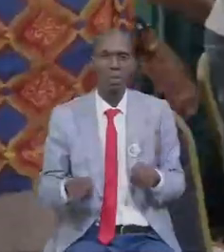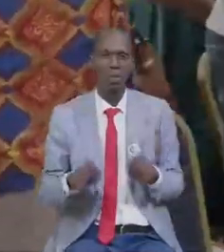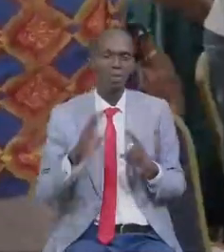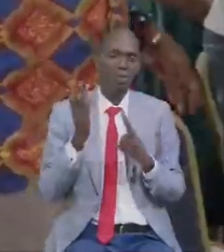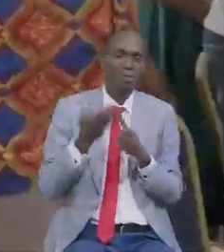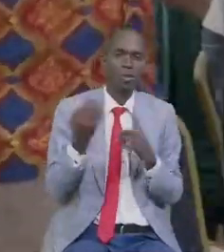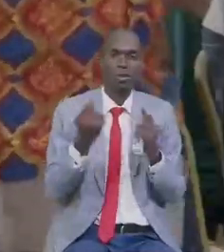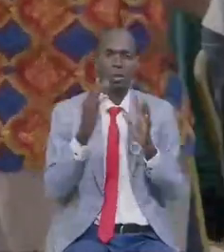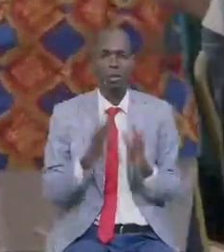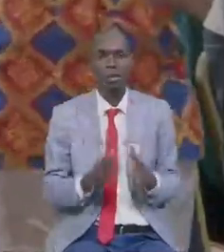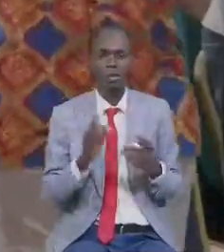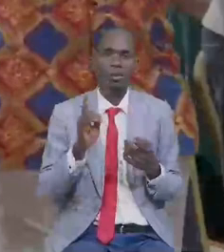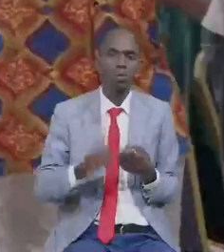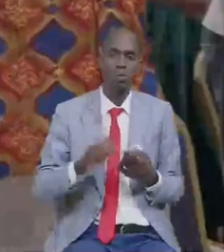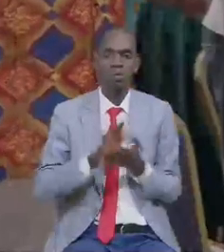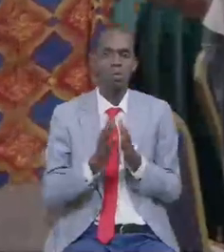Christ.